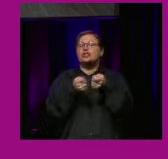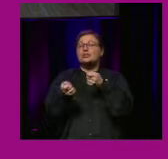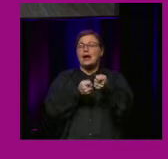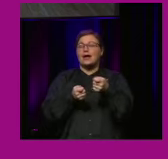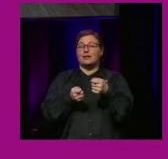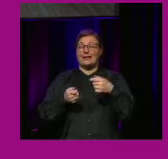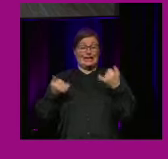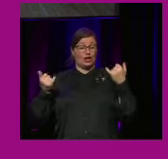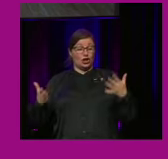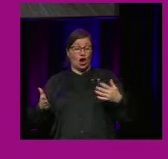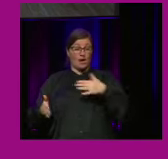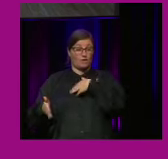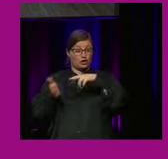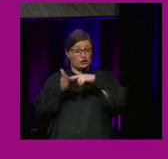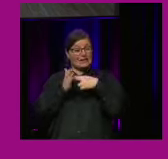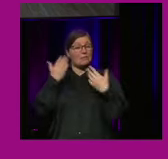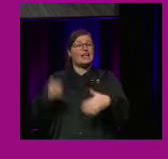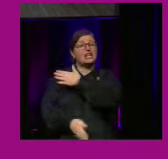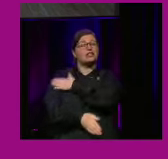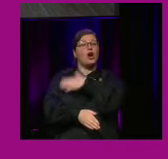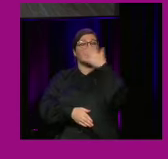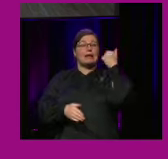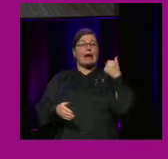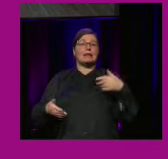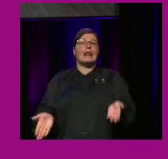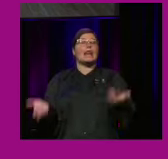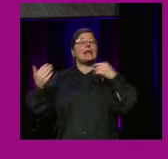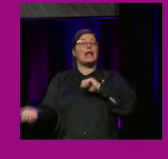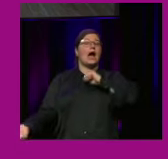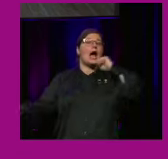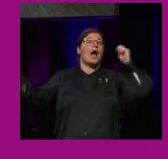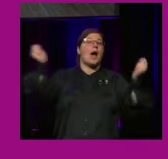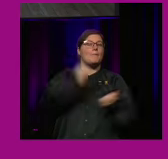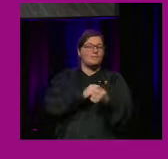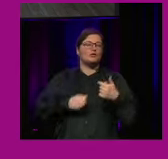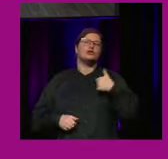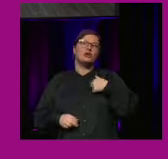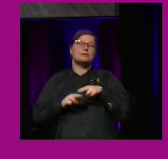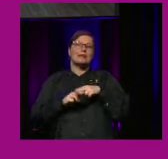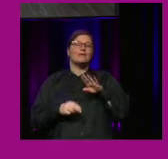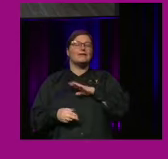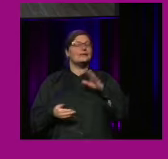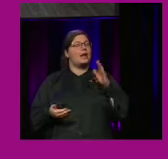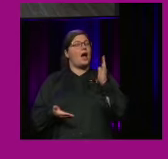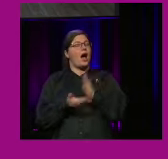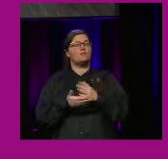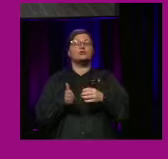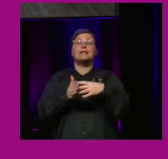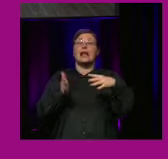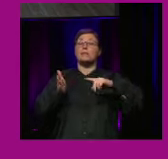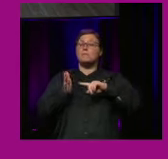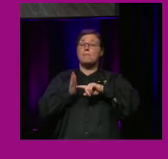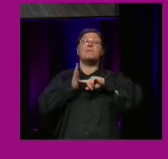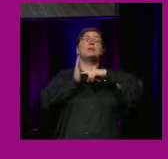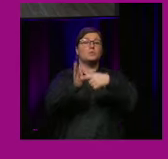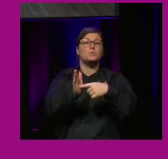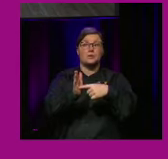snabba i det system vi har. Så jag tycker att det finns anledning att betona för alla